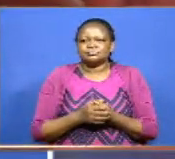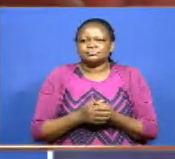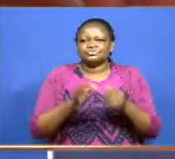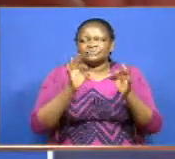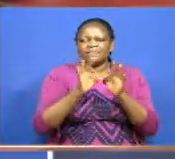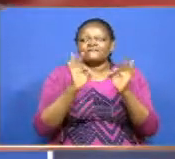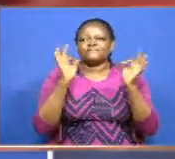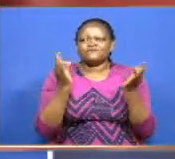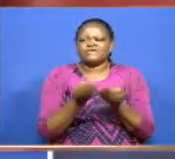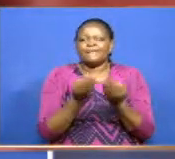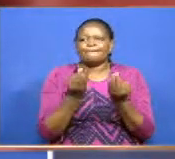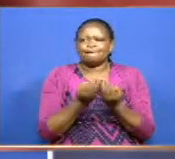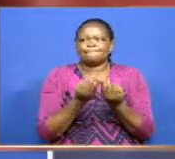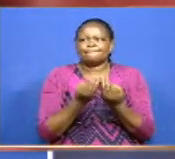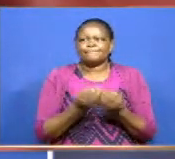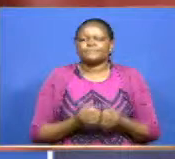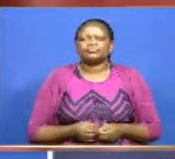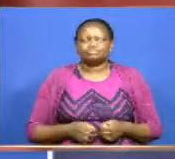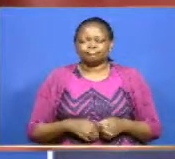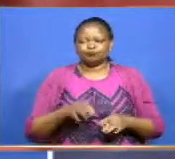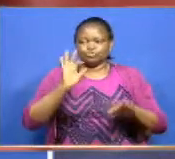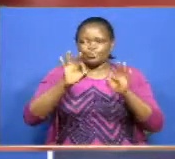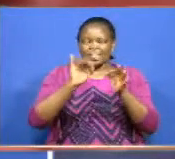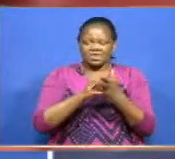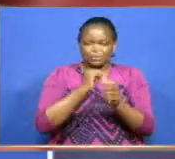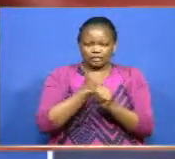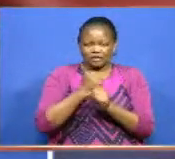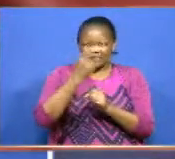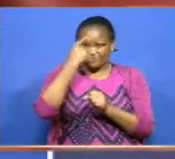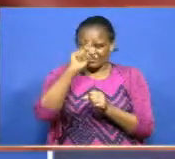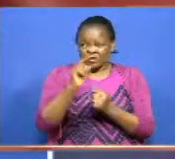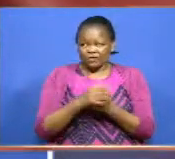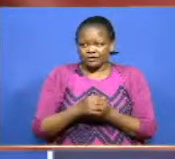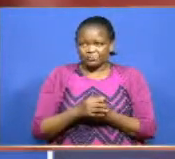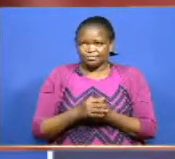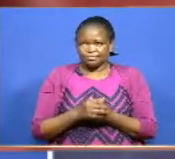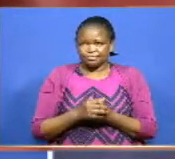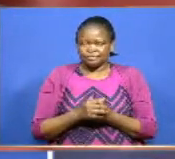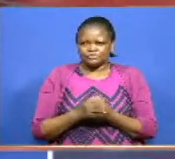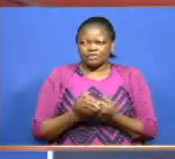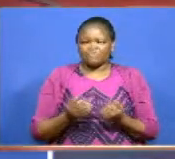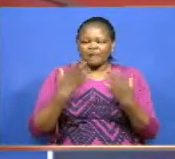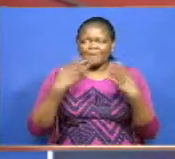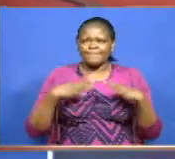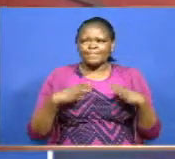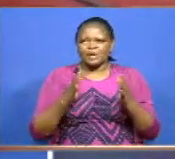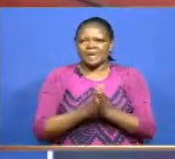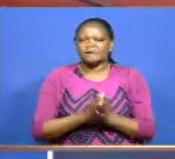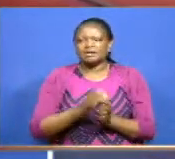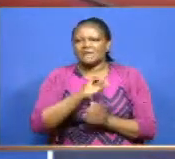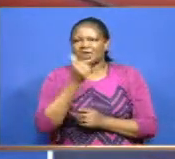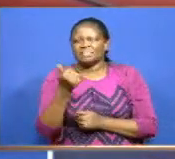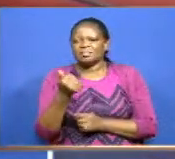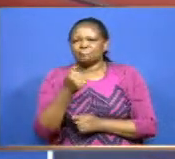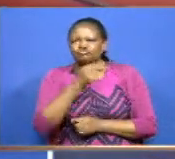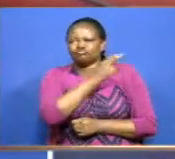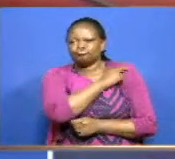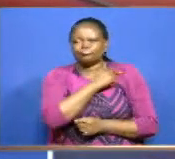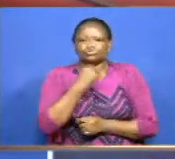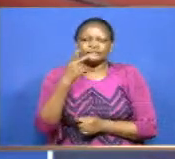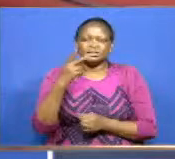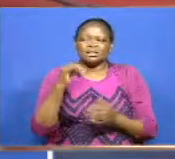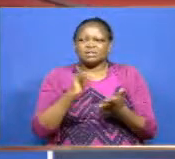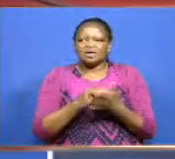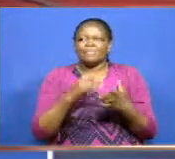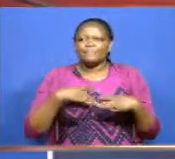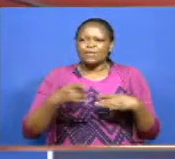family? The recruitment that we did for our firemen and our constables, you'll find people